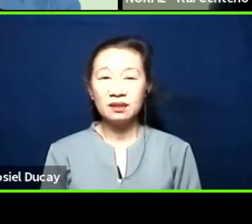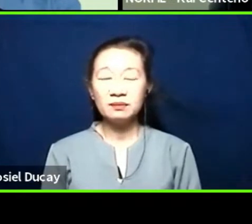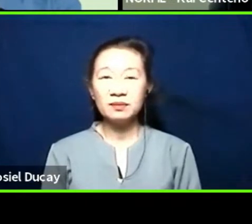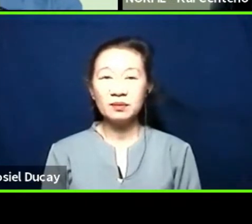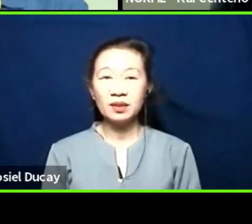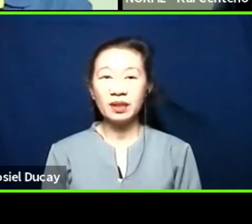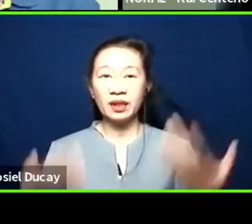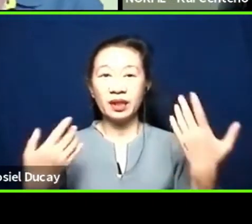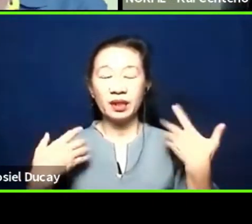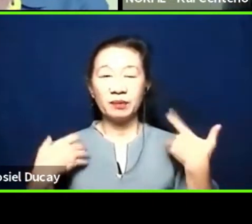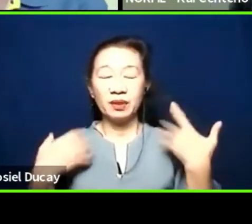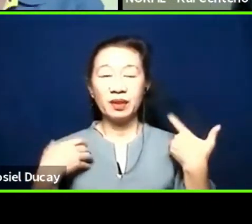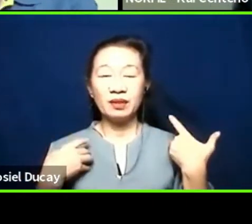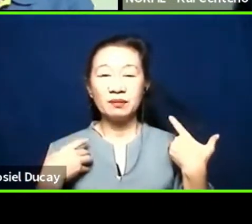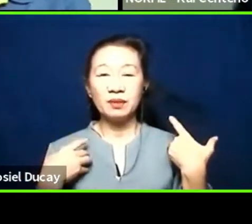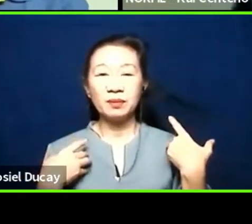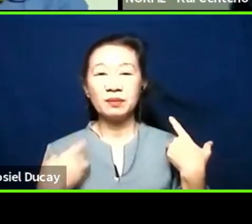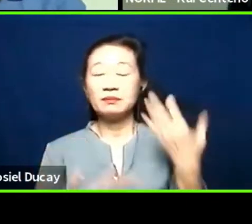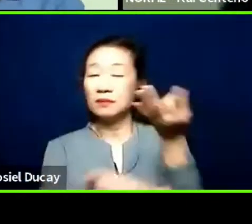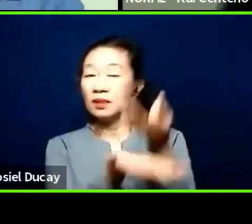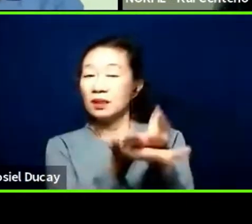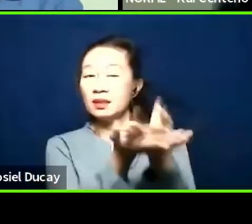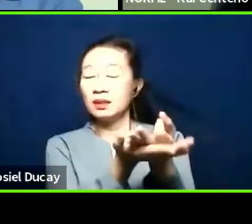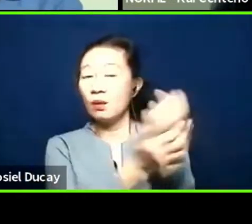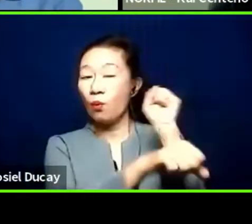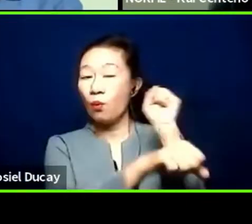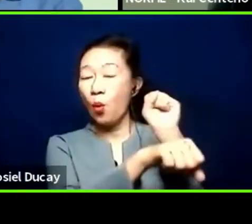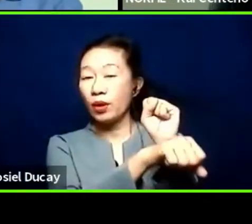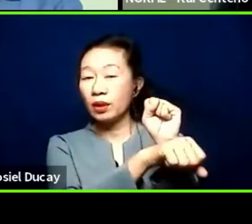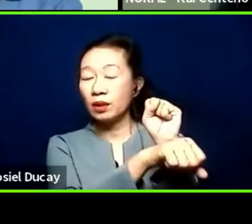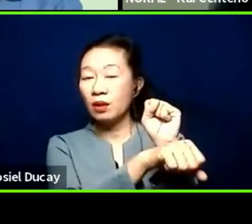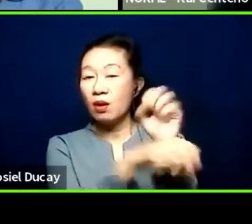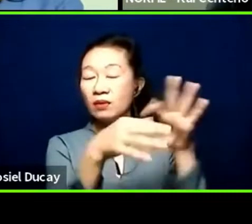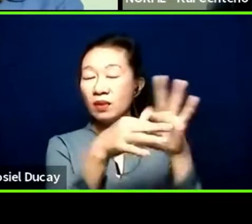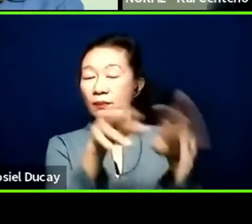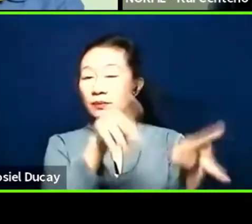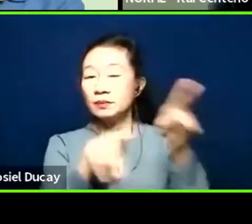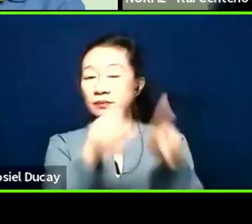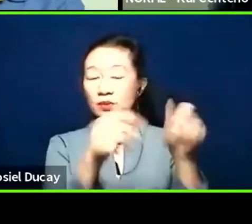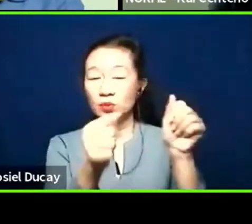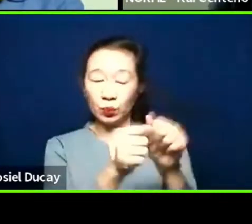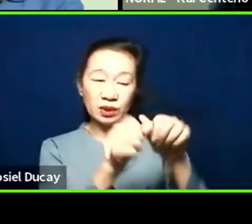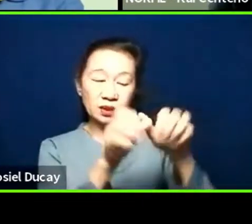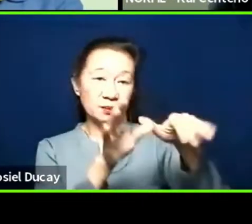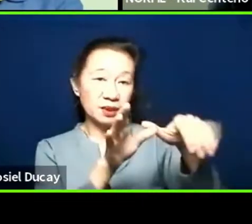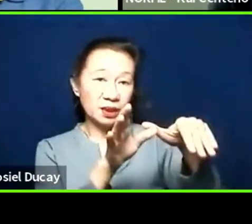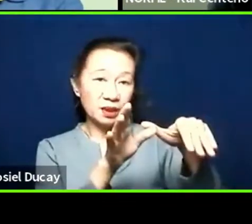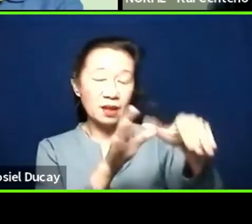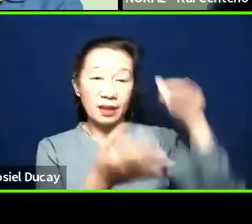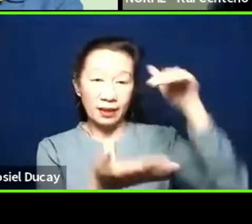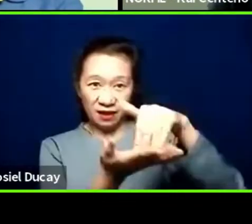pagkakaroon ng pagkakakitaan o hanap buhay ng mga taong may kapansanan.